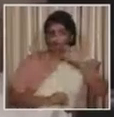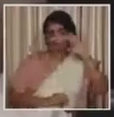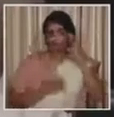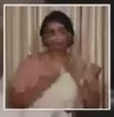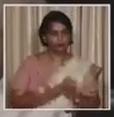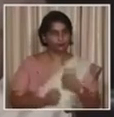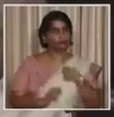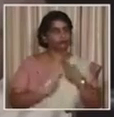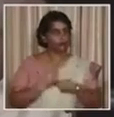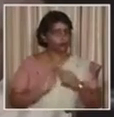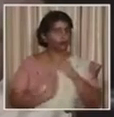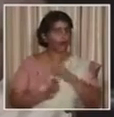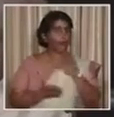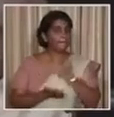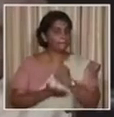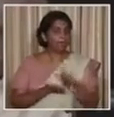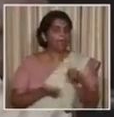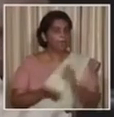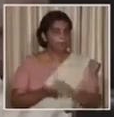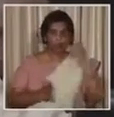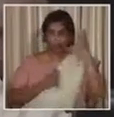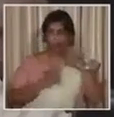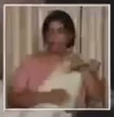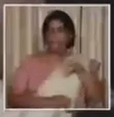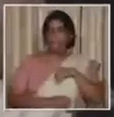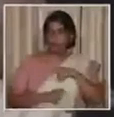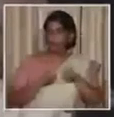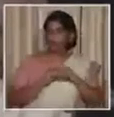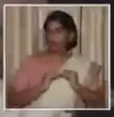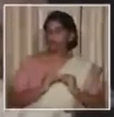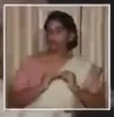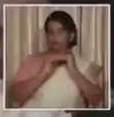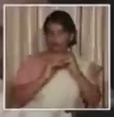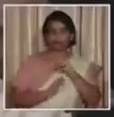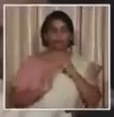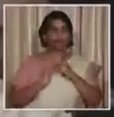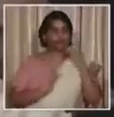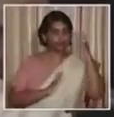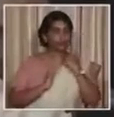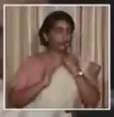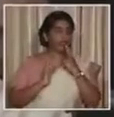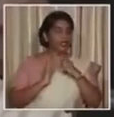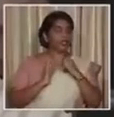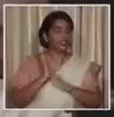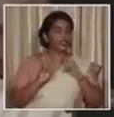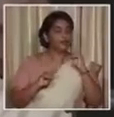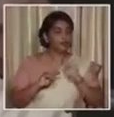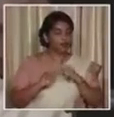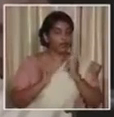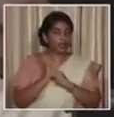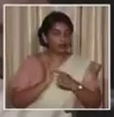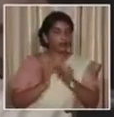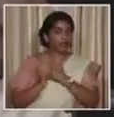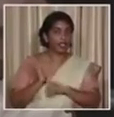ලැබෙනවා. අපේ දේශීය බැංකු යලි ලෝකයේ පිළිගන්නා මට්ටමට පත් වෙනවා. ජාත්‍යන්තර මූල්‍ය ආයතන අපේ ණයවර